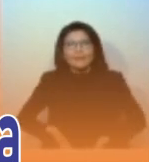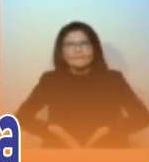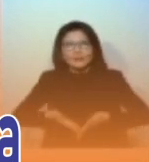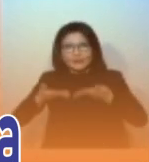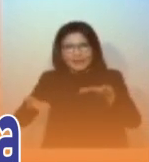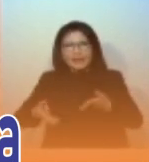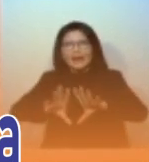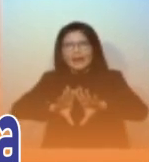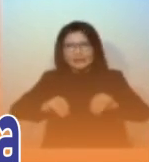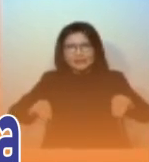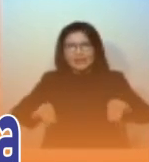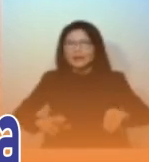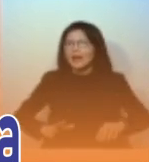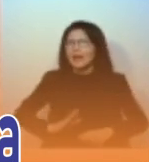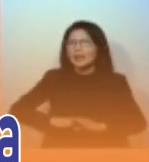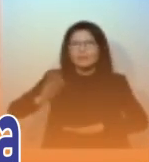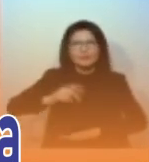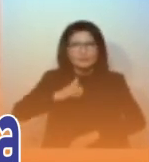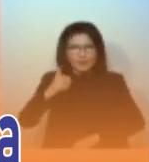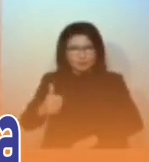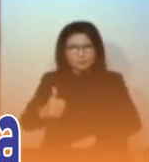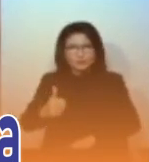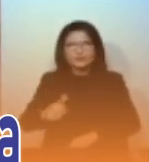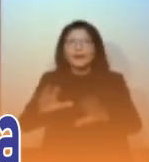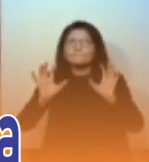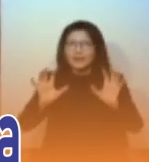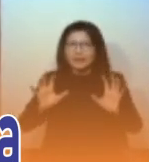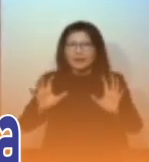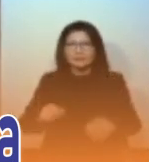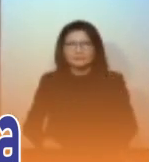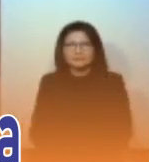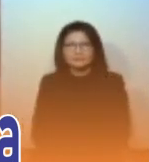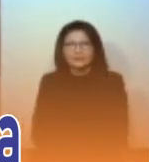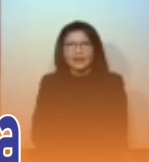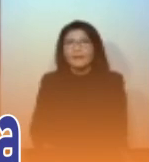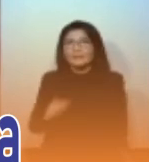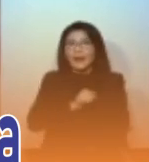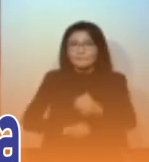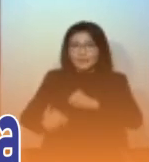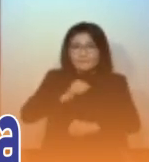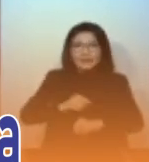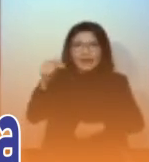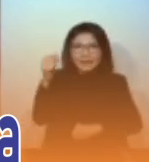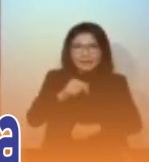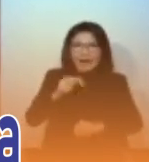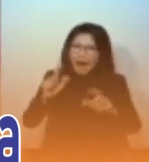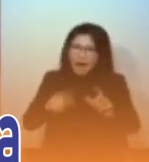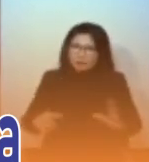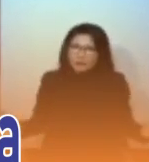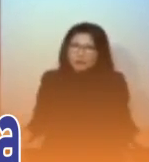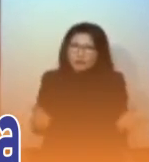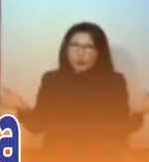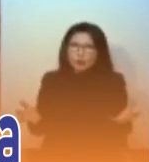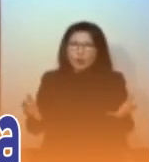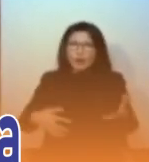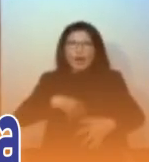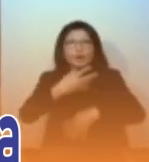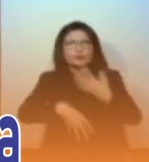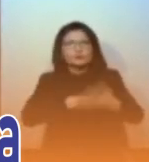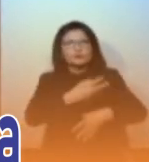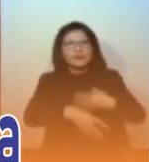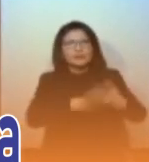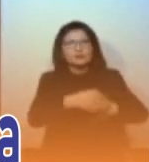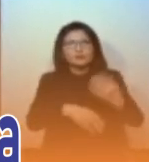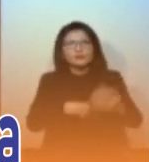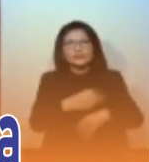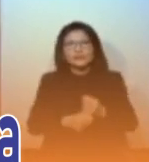ruang pekerjaan yang jauh lebih banyak kepada mereka. Maka peran-peran inilah yang mesti kita dorong. Kawasan industri Kendal sudah